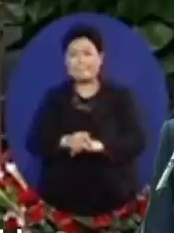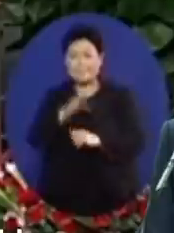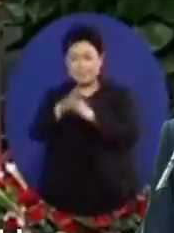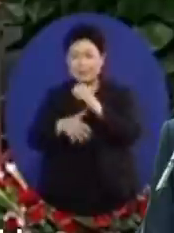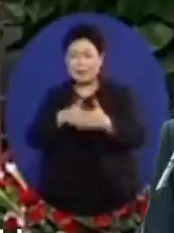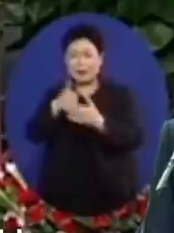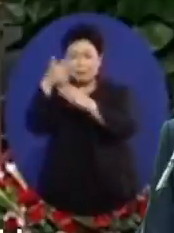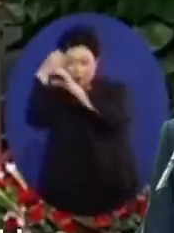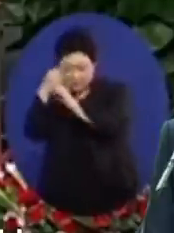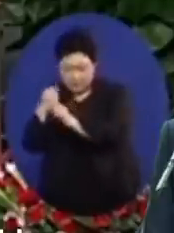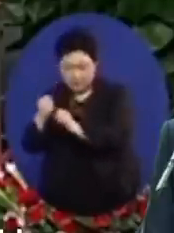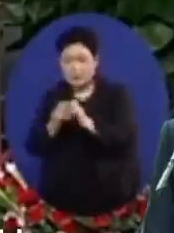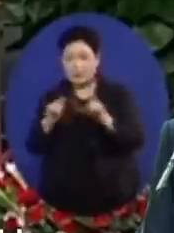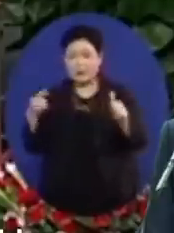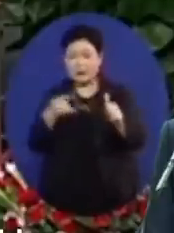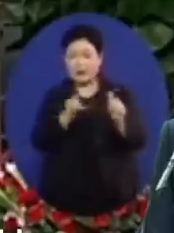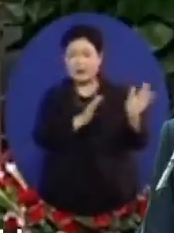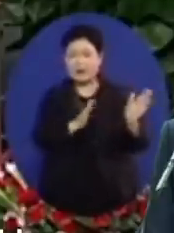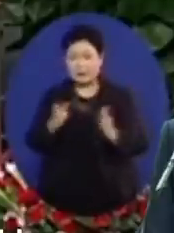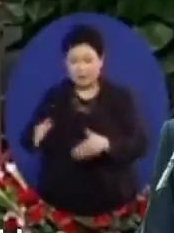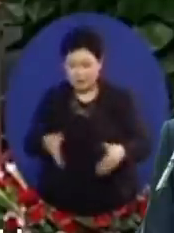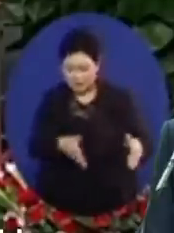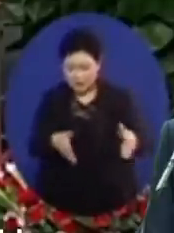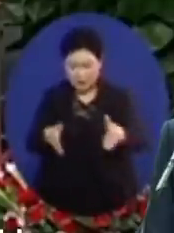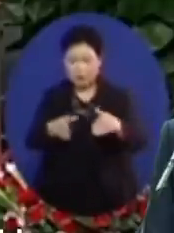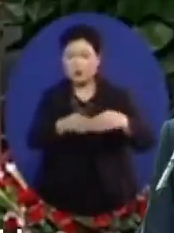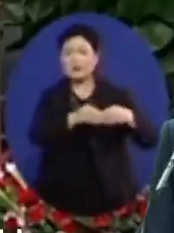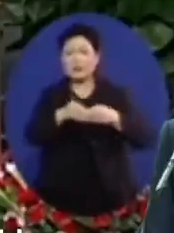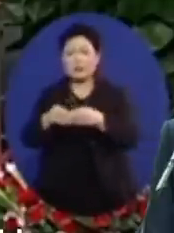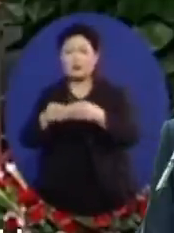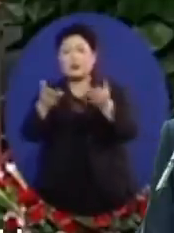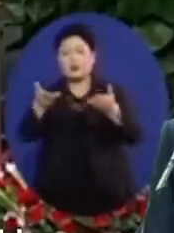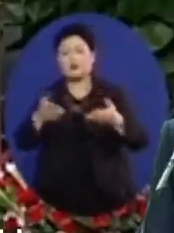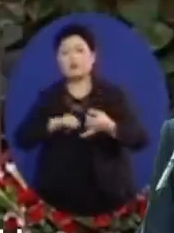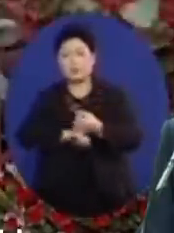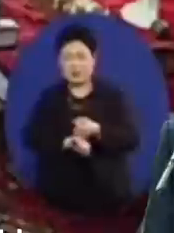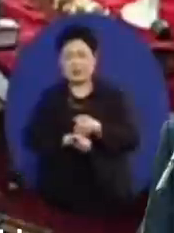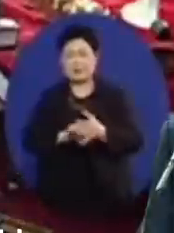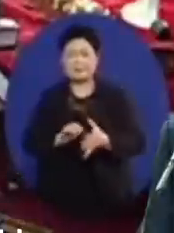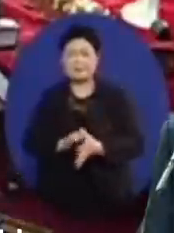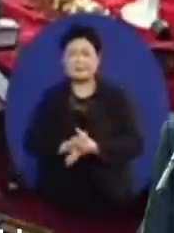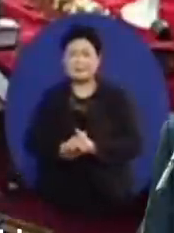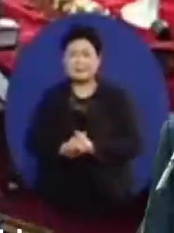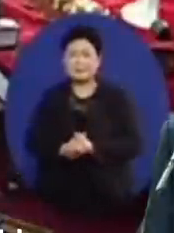하나님을 의지하는 사람에게는 그 예비한 길로 이끌어 주시는 것입니다.